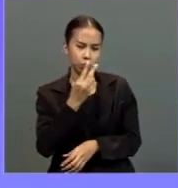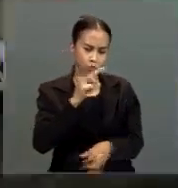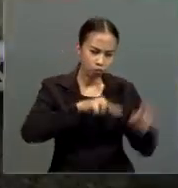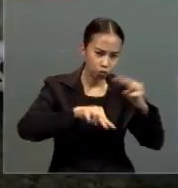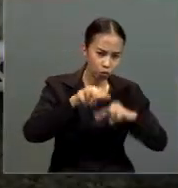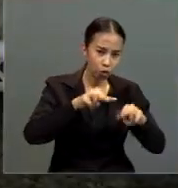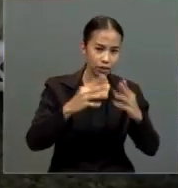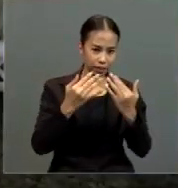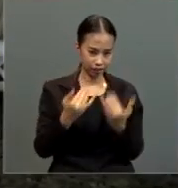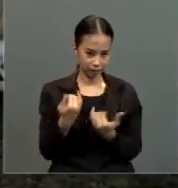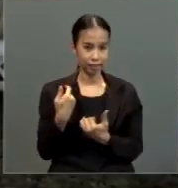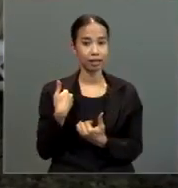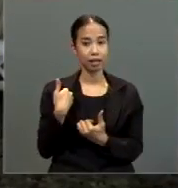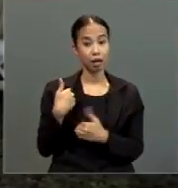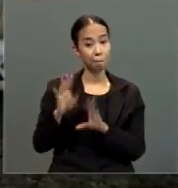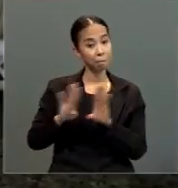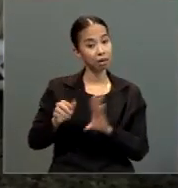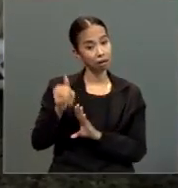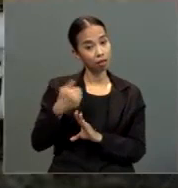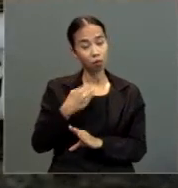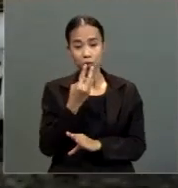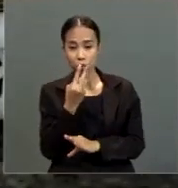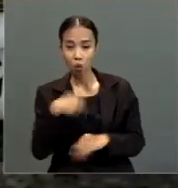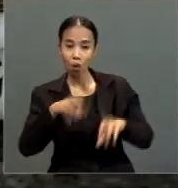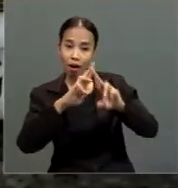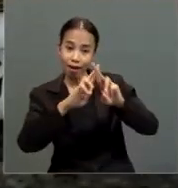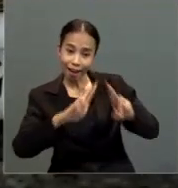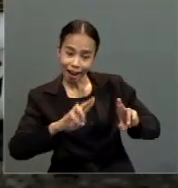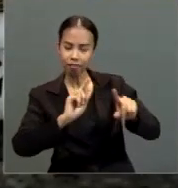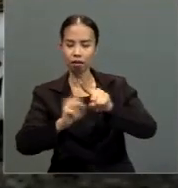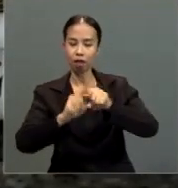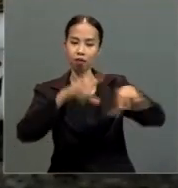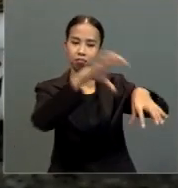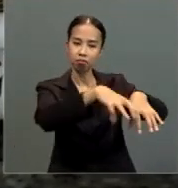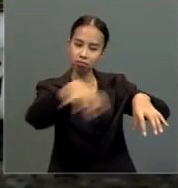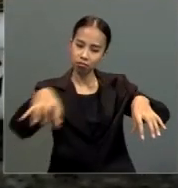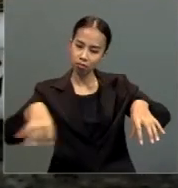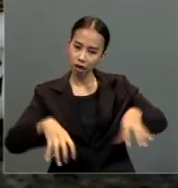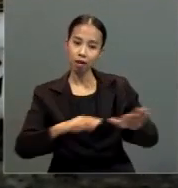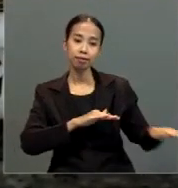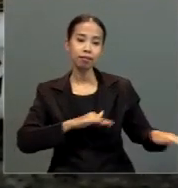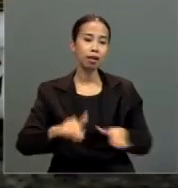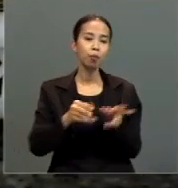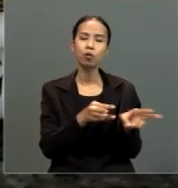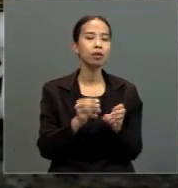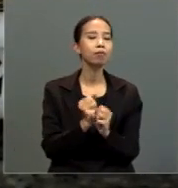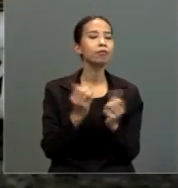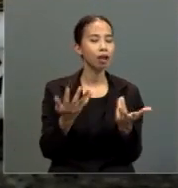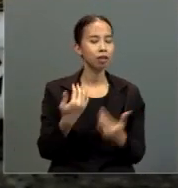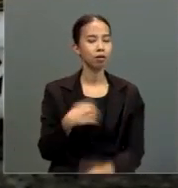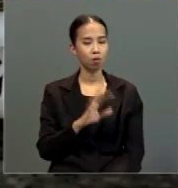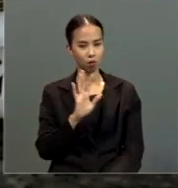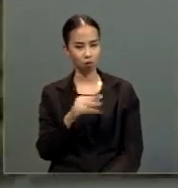าพอมีการส่งสัญญาณมาลักษณะนี้ร้านตัดผมร้านบาร์เบอร์ต่างๆเขาเตรียมการอย่างไรบ้างซึ่งก็พ